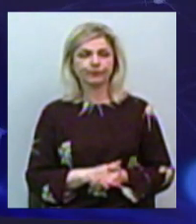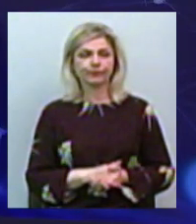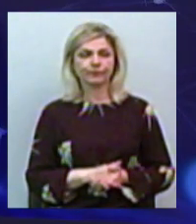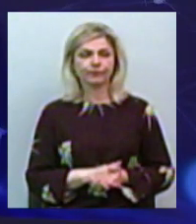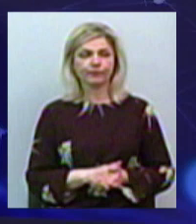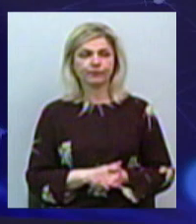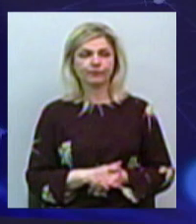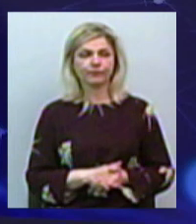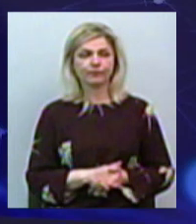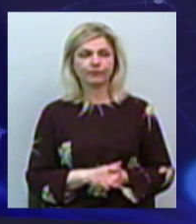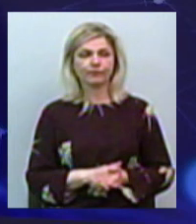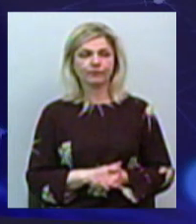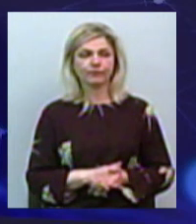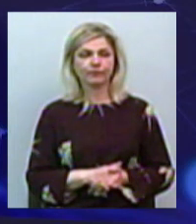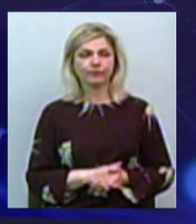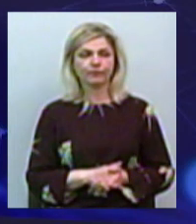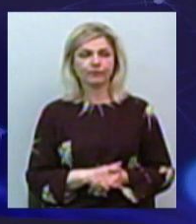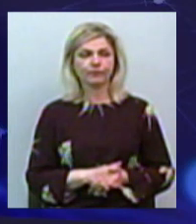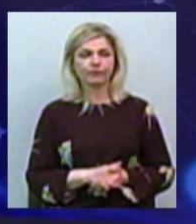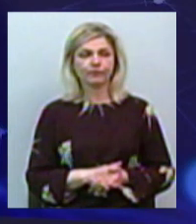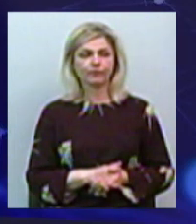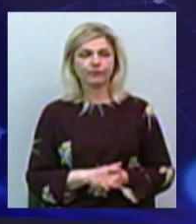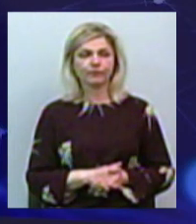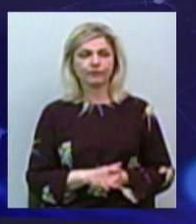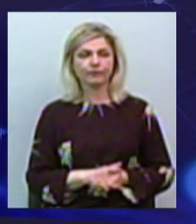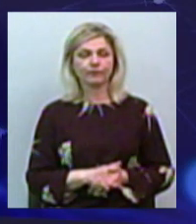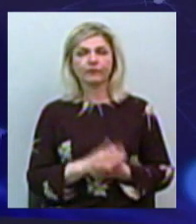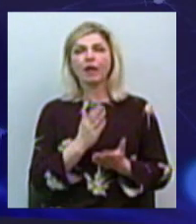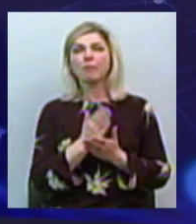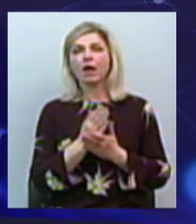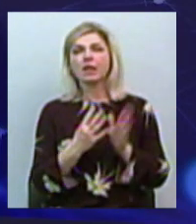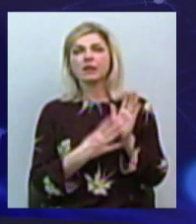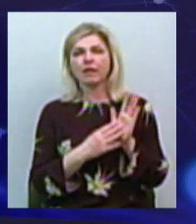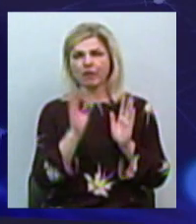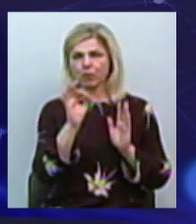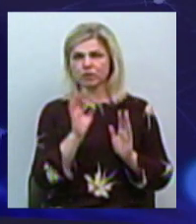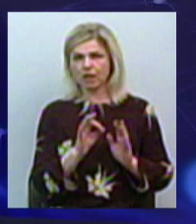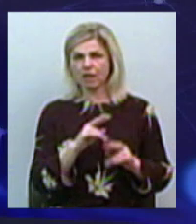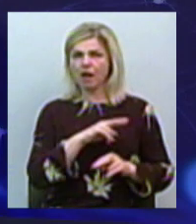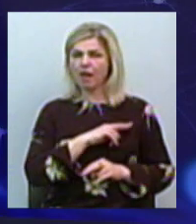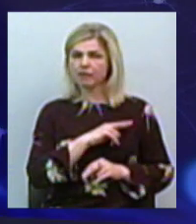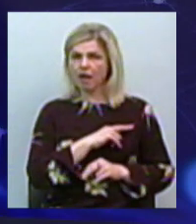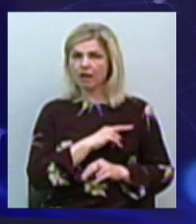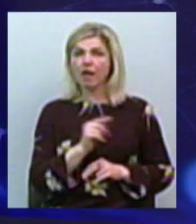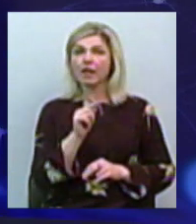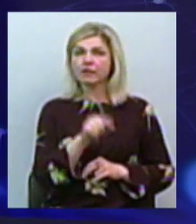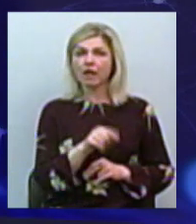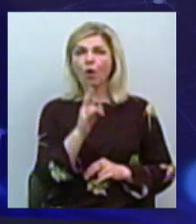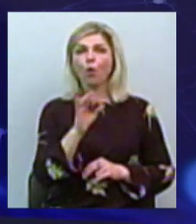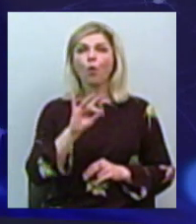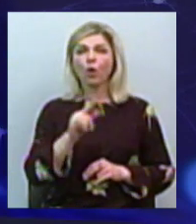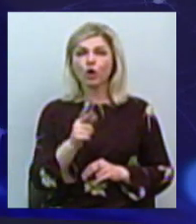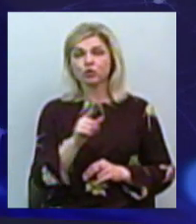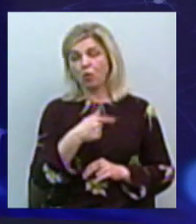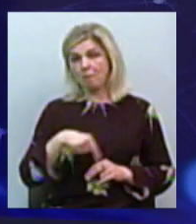за літературою, має 9% летальність. Це кір, який ми